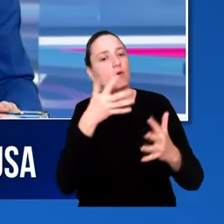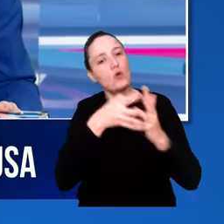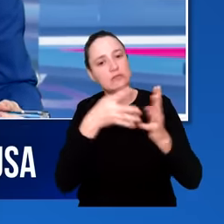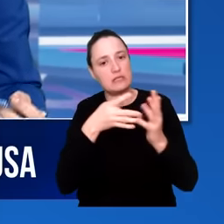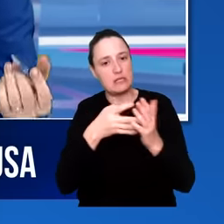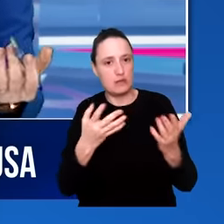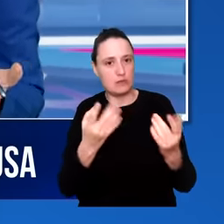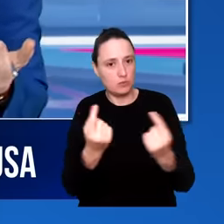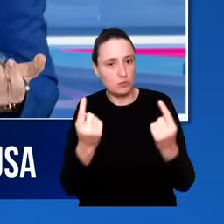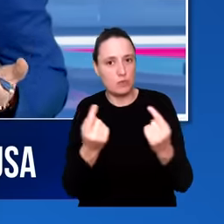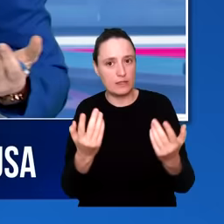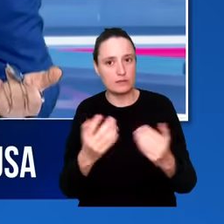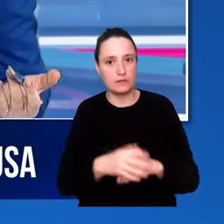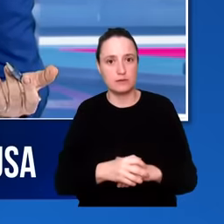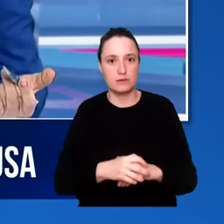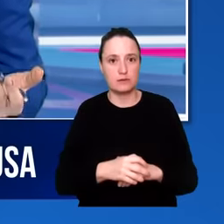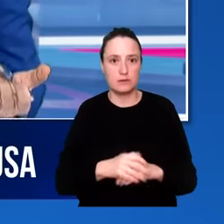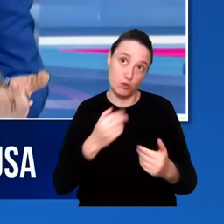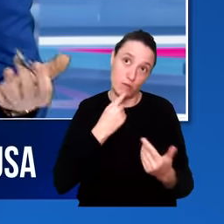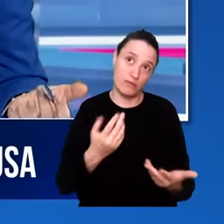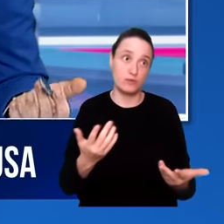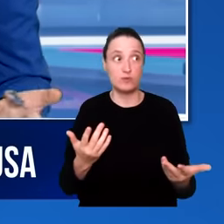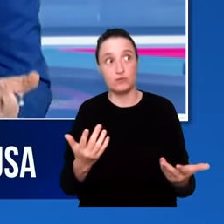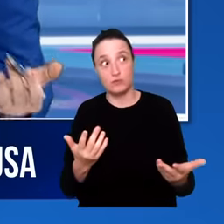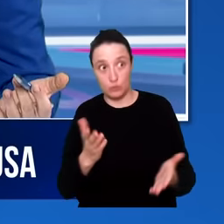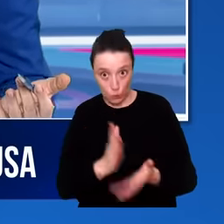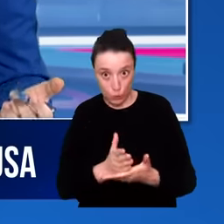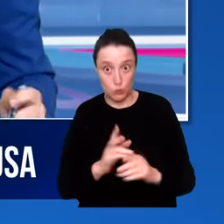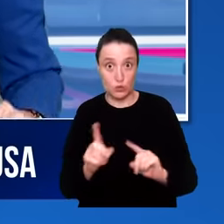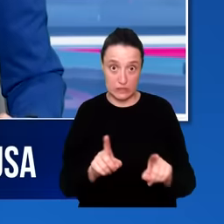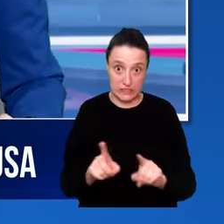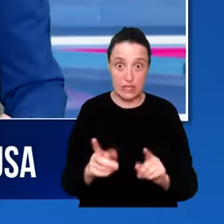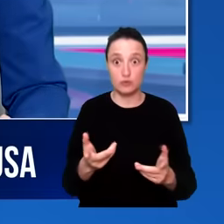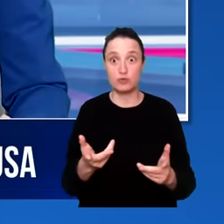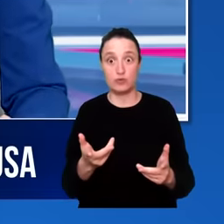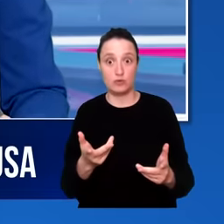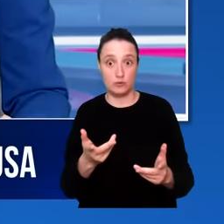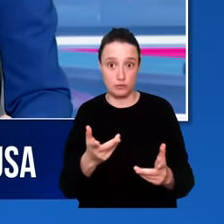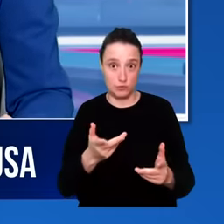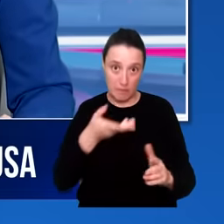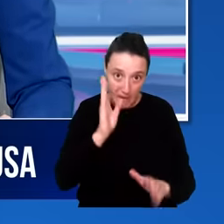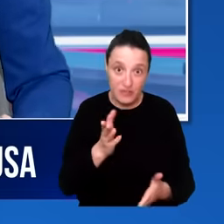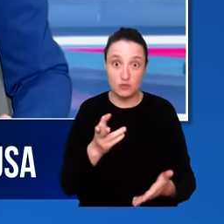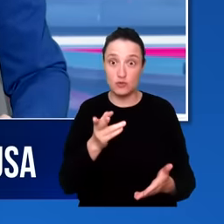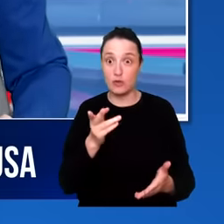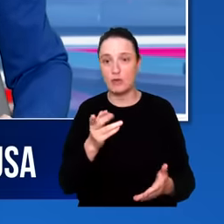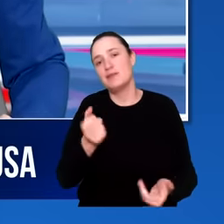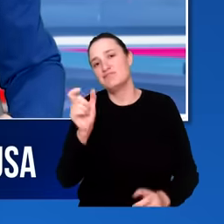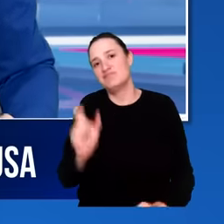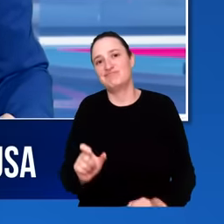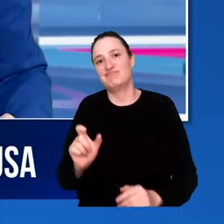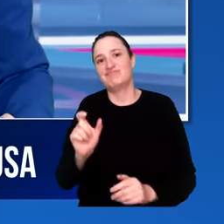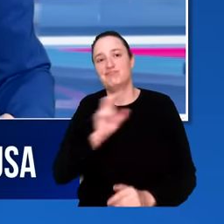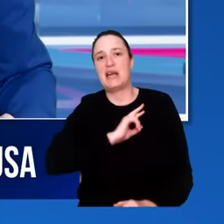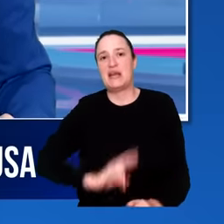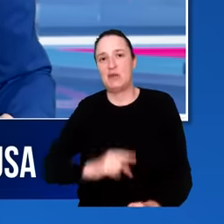No, nie wiem, czy można powiedzieć, że to już jest taka ostateczna zapowiedź, no ale jednak jeżeli mówi to premier, to chyba mówi to